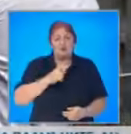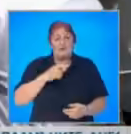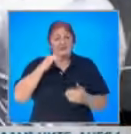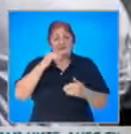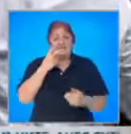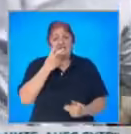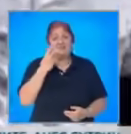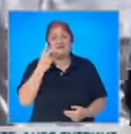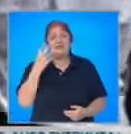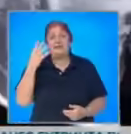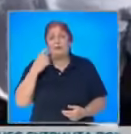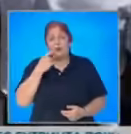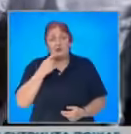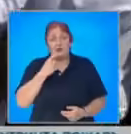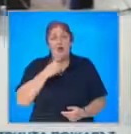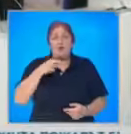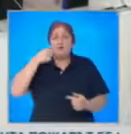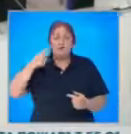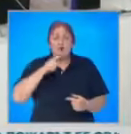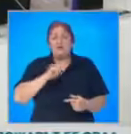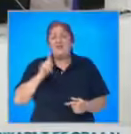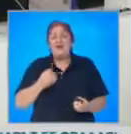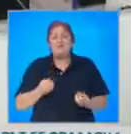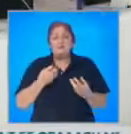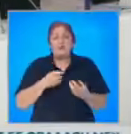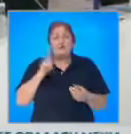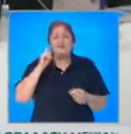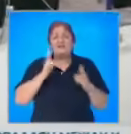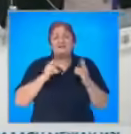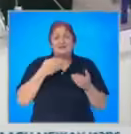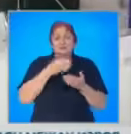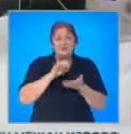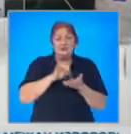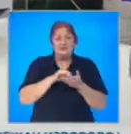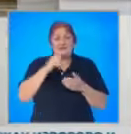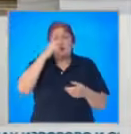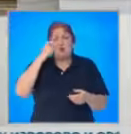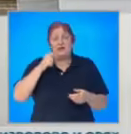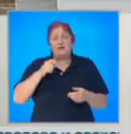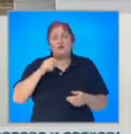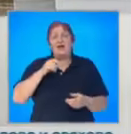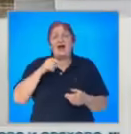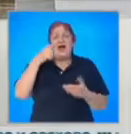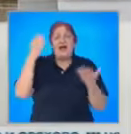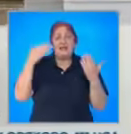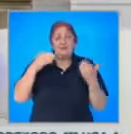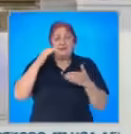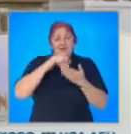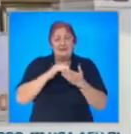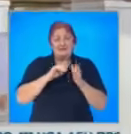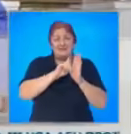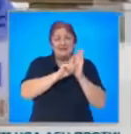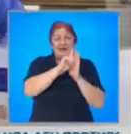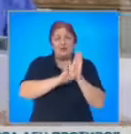от 2025 година, но за други това е невъзможно. Несъгласие предизвика целта за топлянето на климата да се намали с градус и